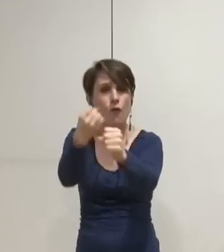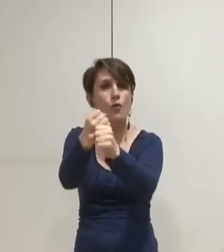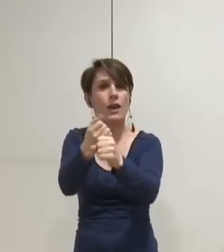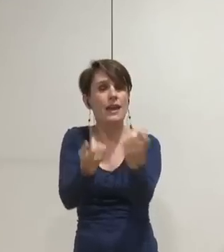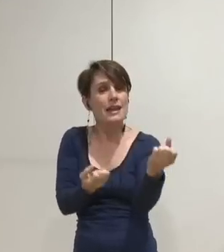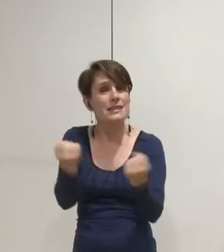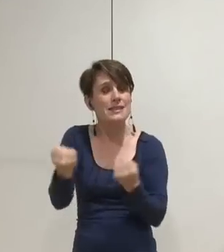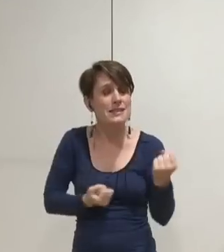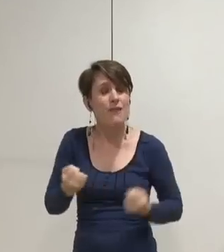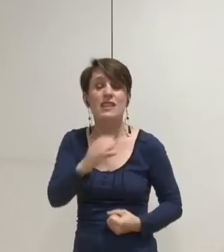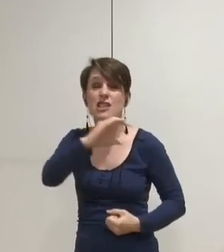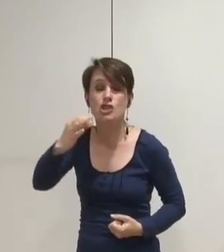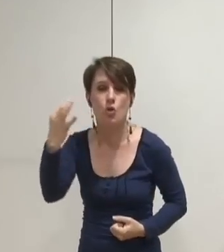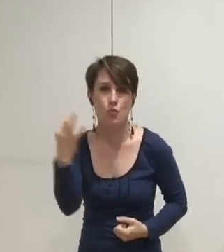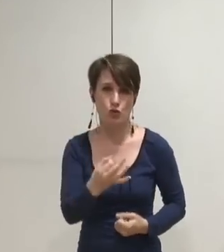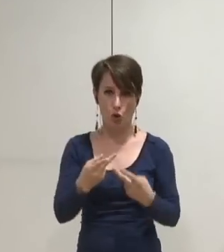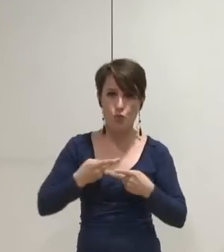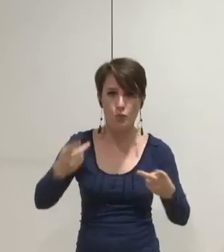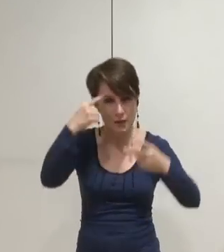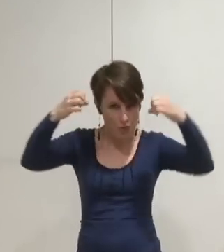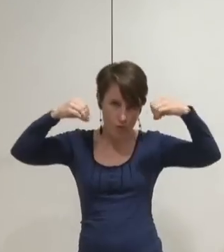de l'éclairage public à